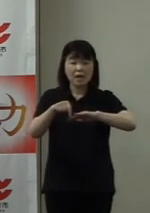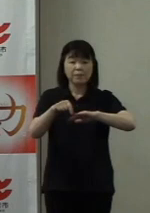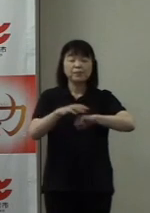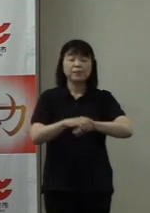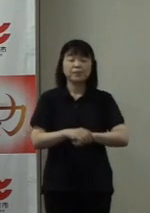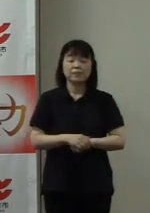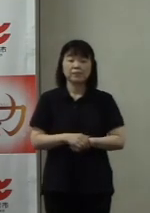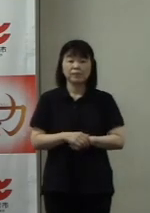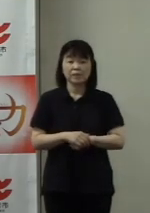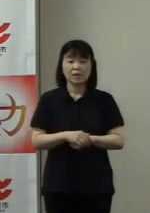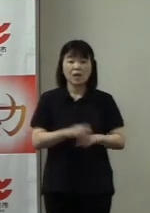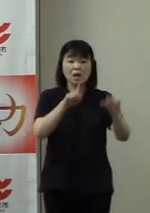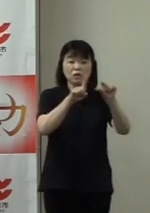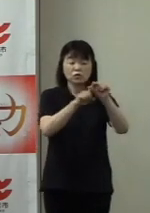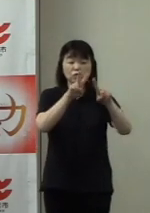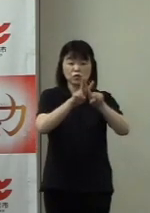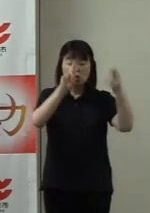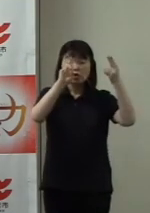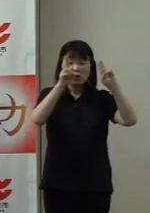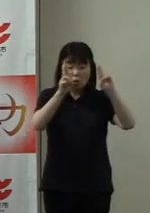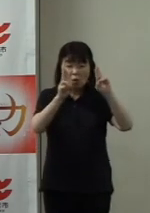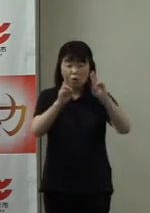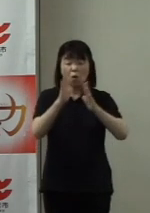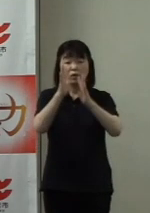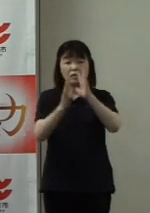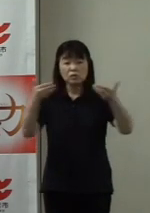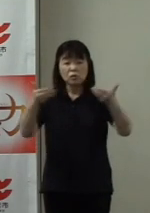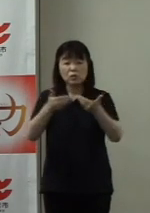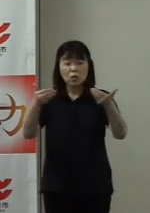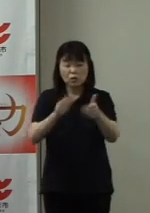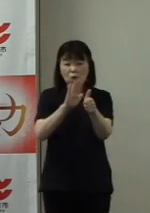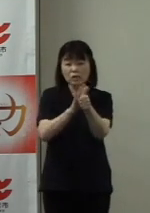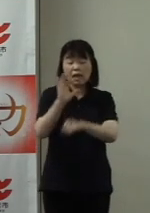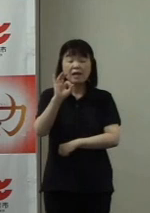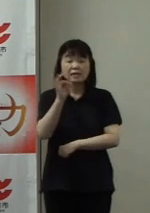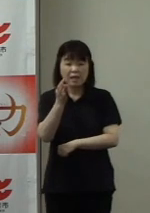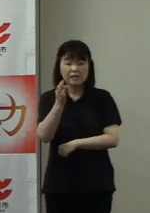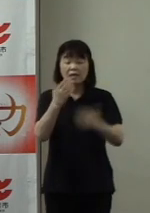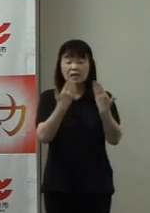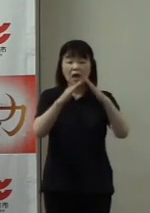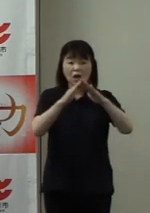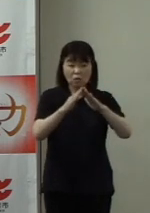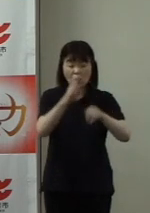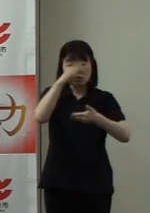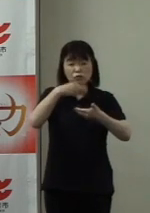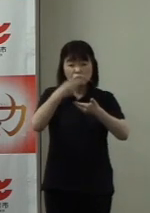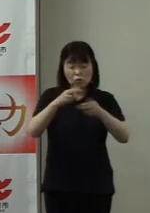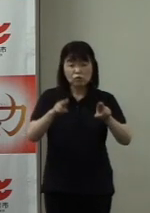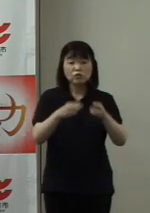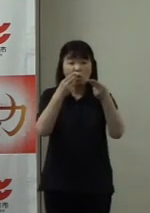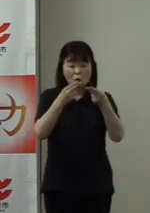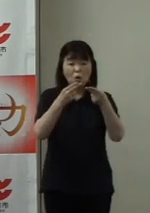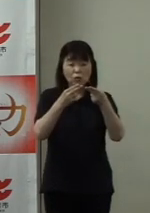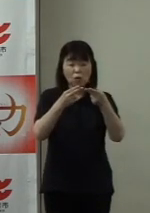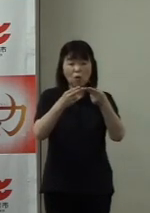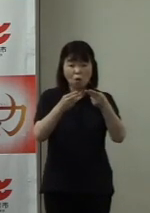用した中小企業者、林業事業者に対する支援経費及び学校給食用食材高騰に伴